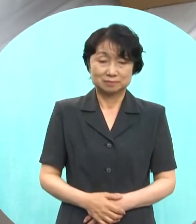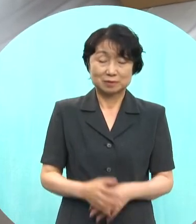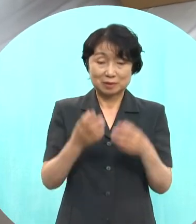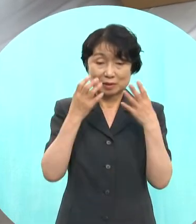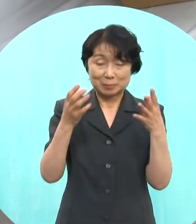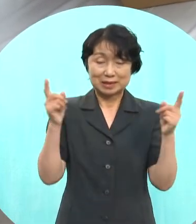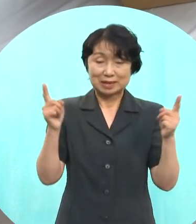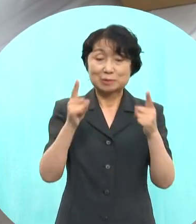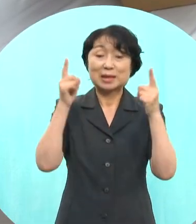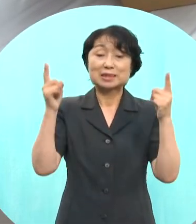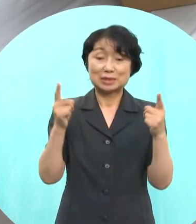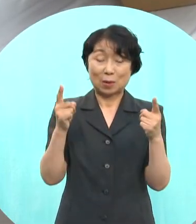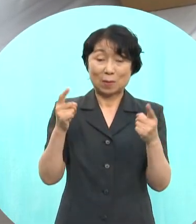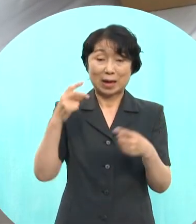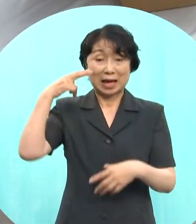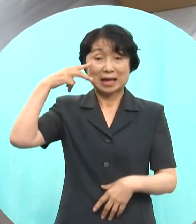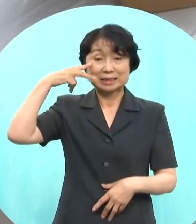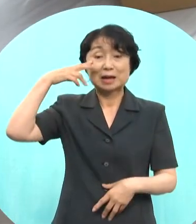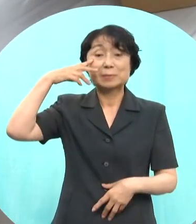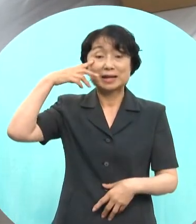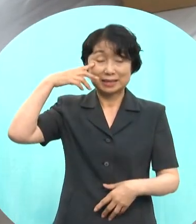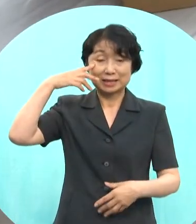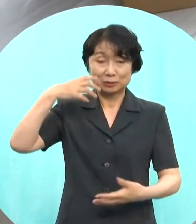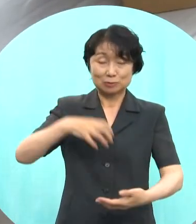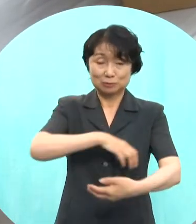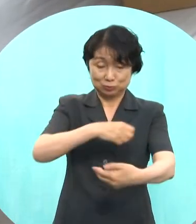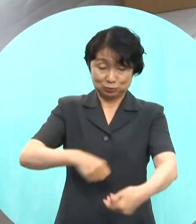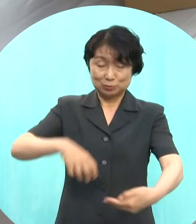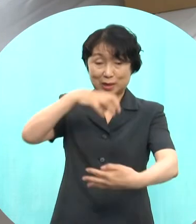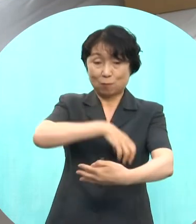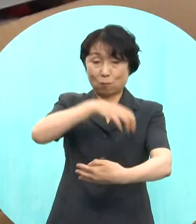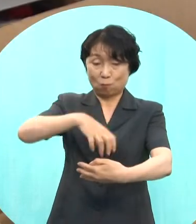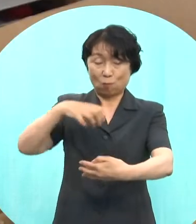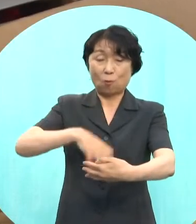この日の目玉イベントは玉ねぎ詰め放題。